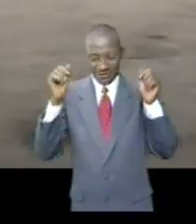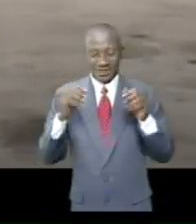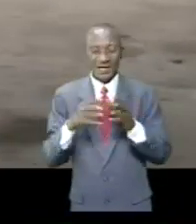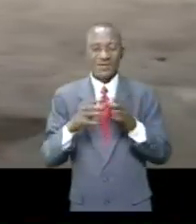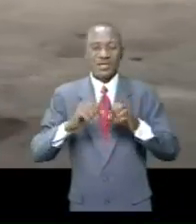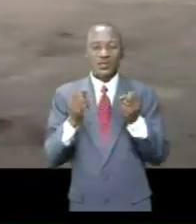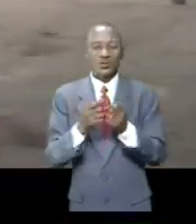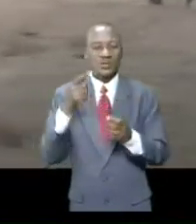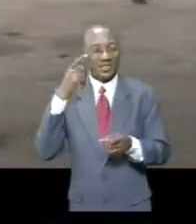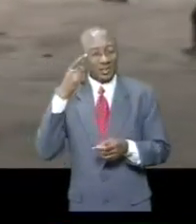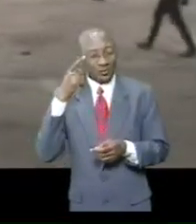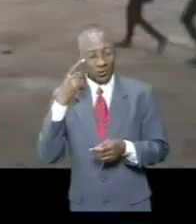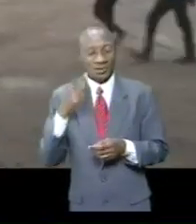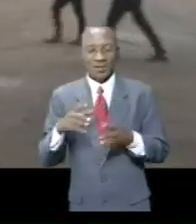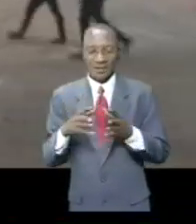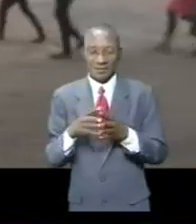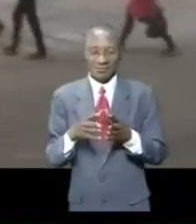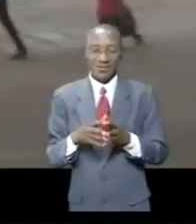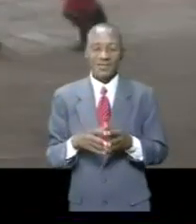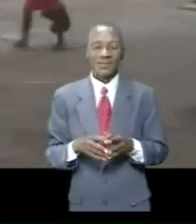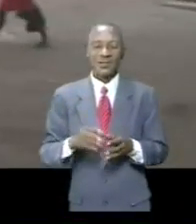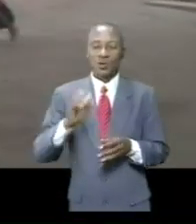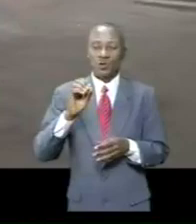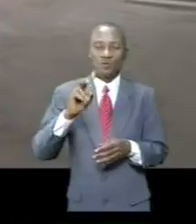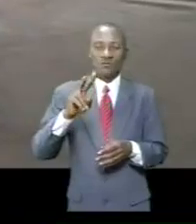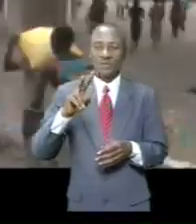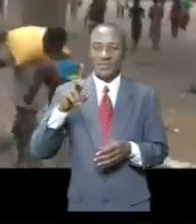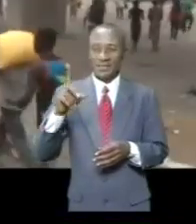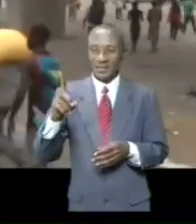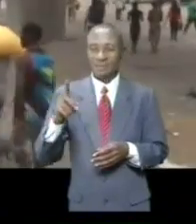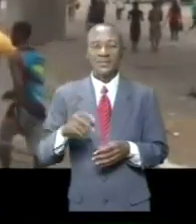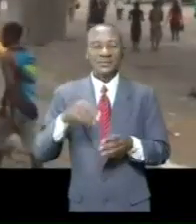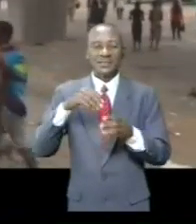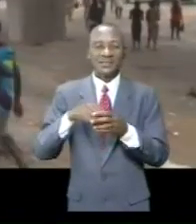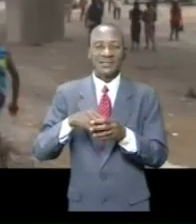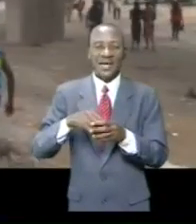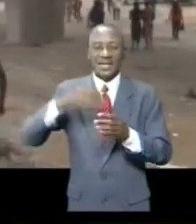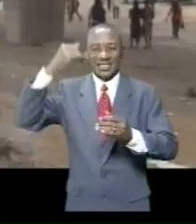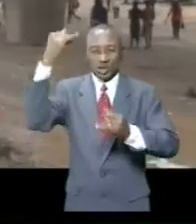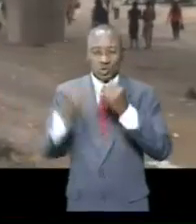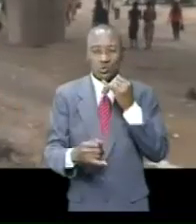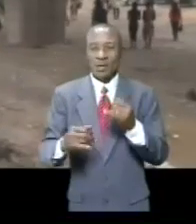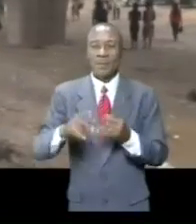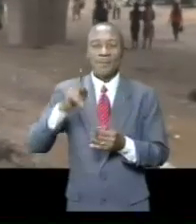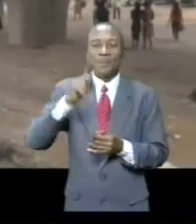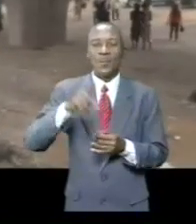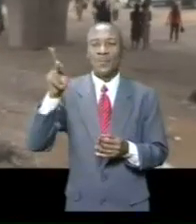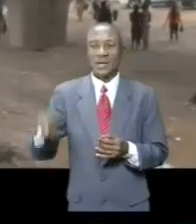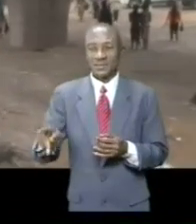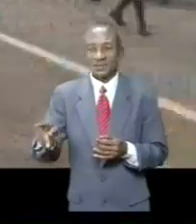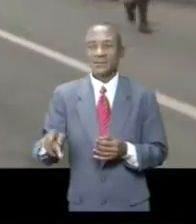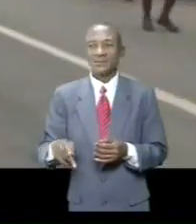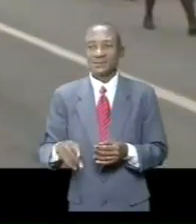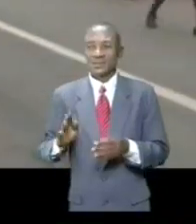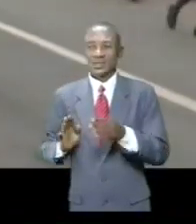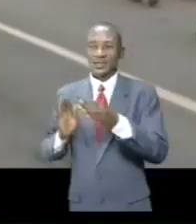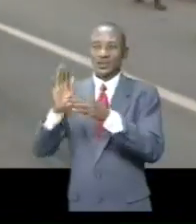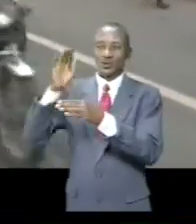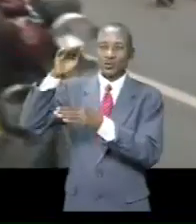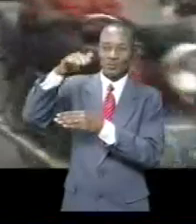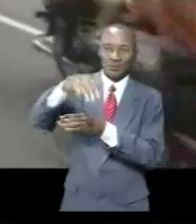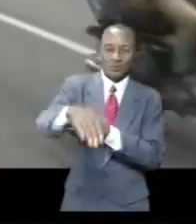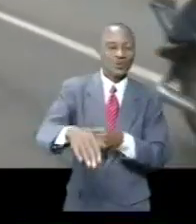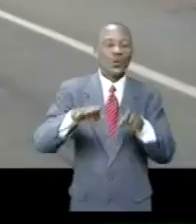de l'Office des voiries et drainages OVD, les sauts des moutons de Kintsuka Pompage dans la commune d'Engaliema à l'ouest de Kinshasa, la capitale, vient